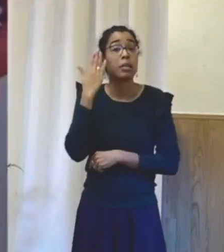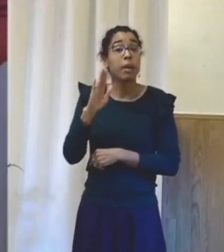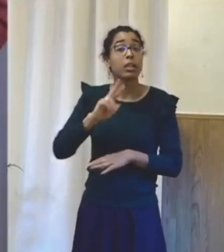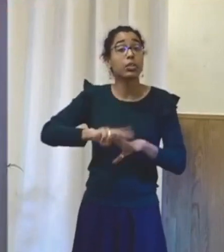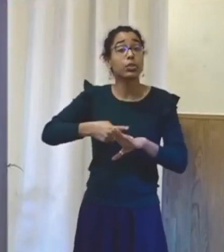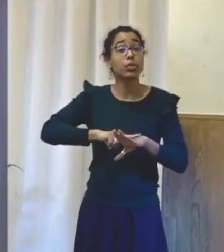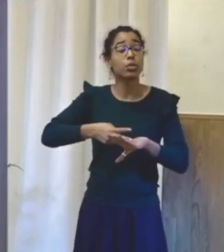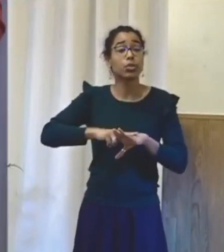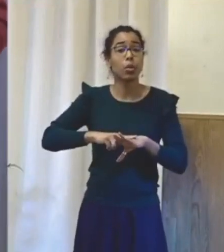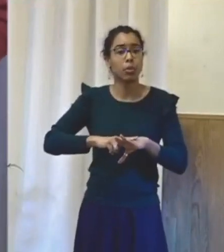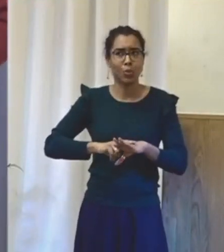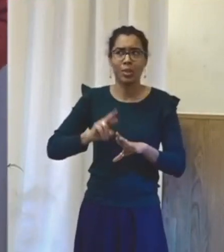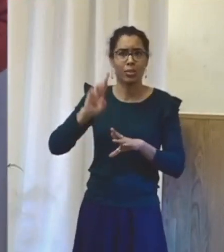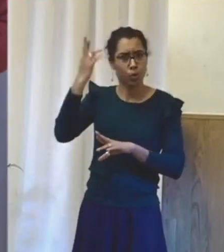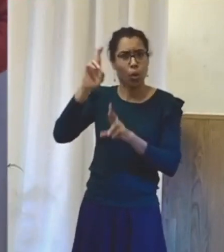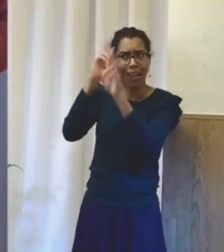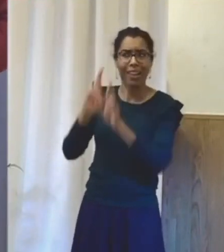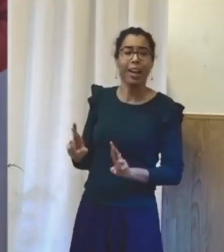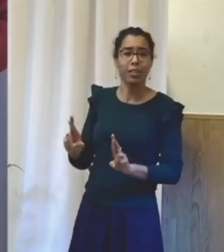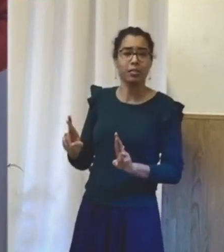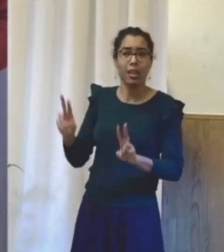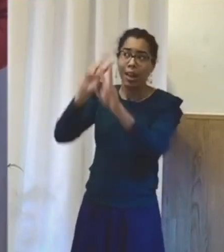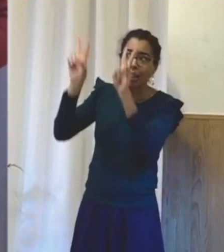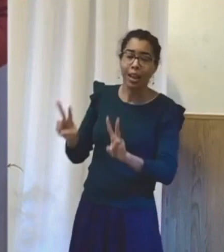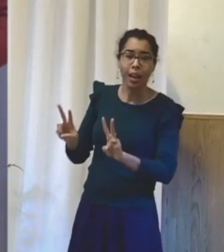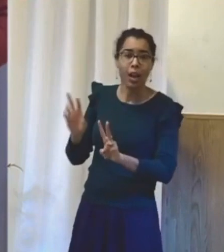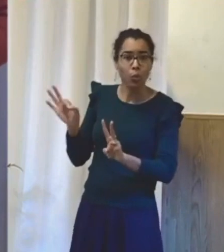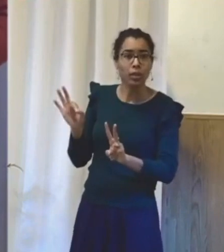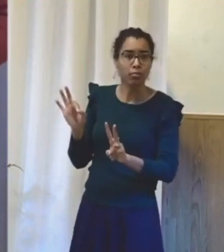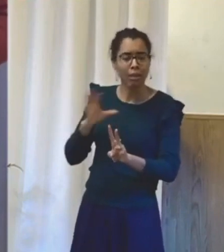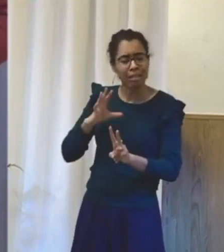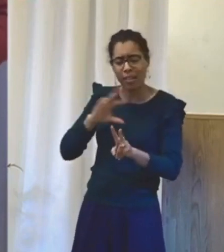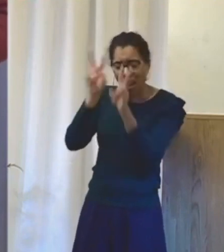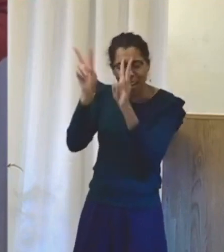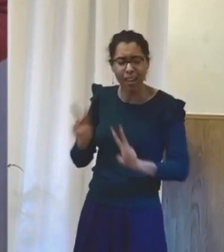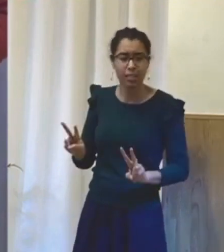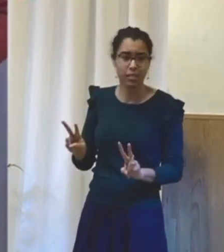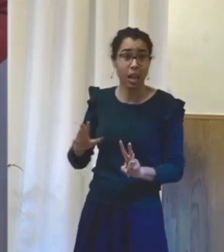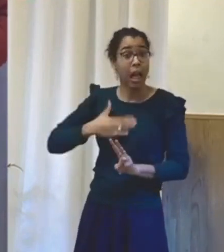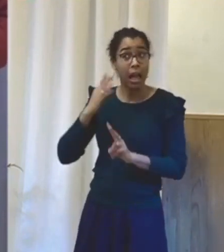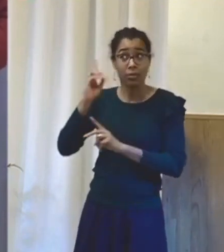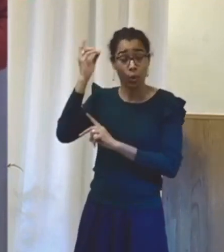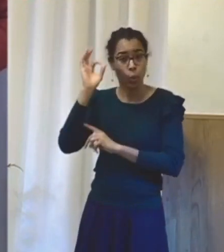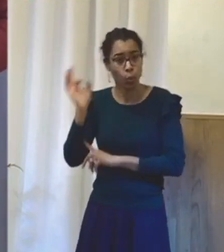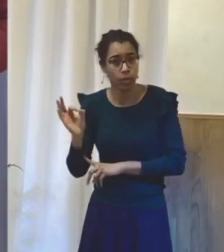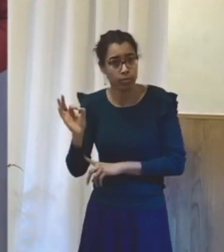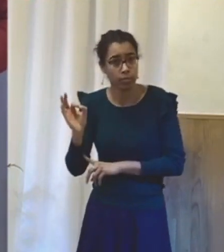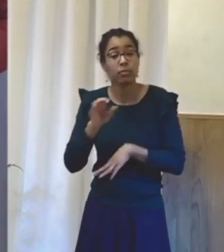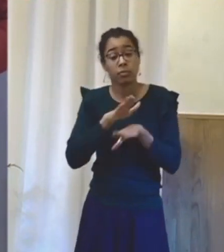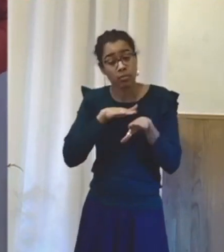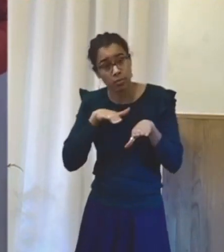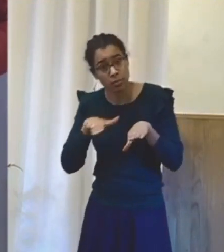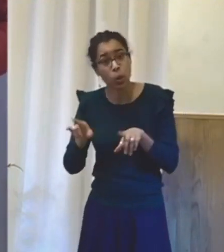en fait, il craignait. Hein. Il craignait certaines choses. Il avait la crainte. Il aimait Dieu, oui. Mais